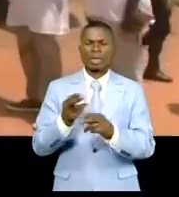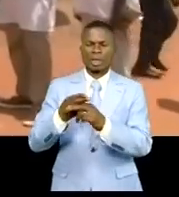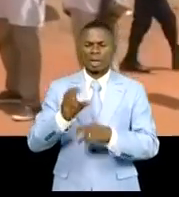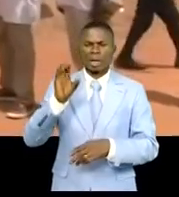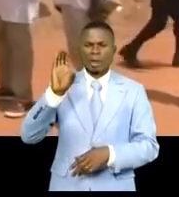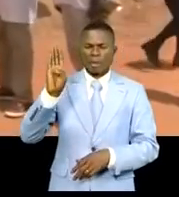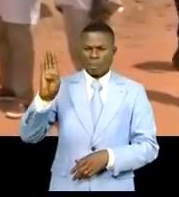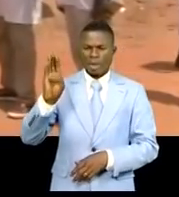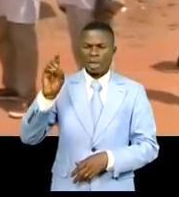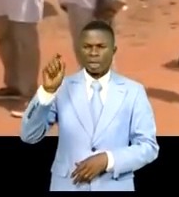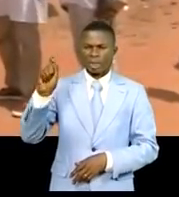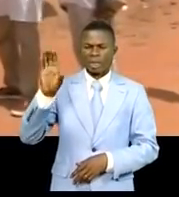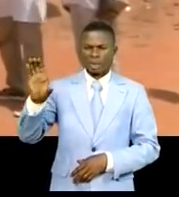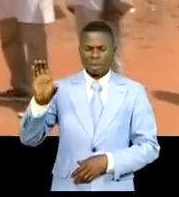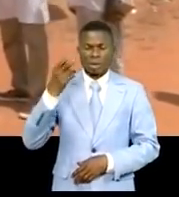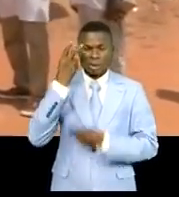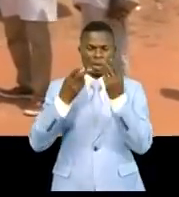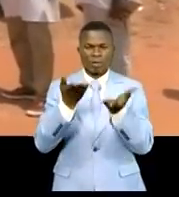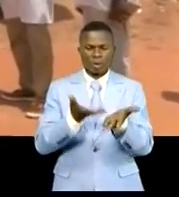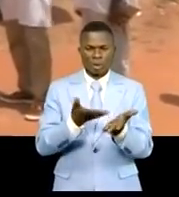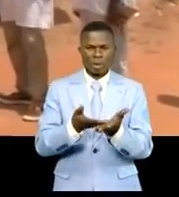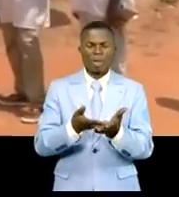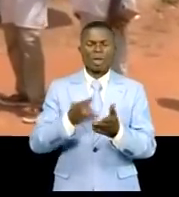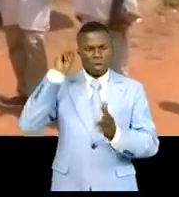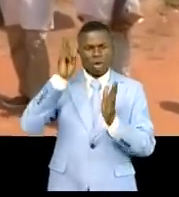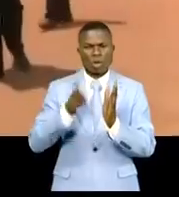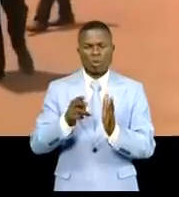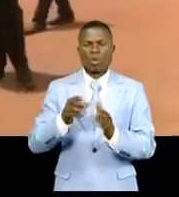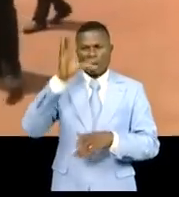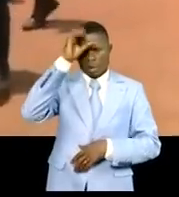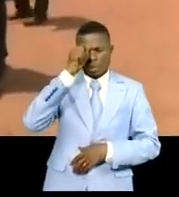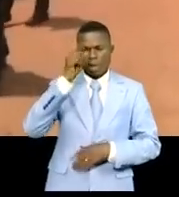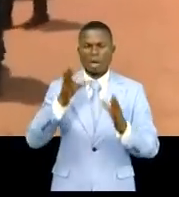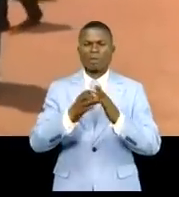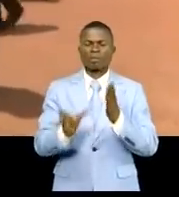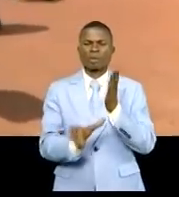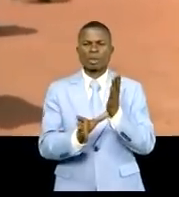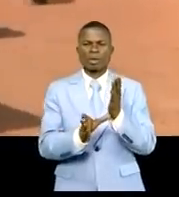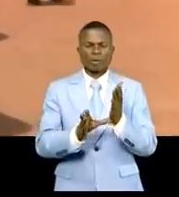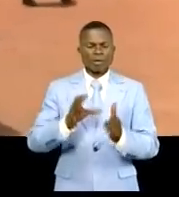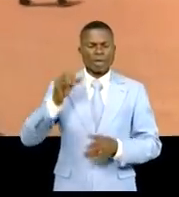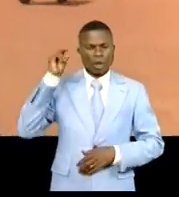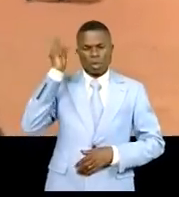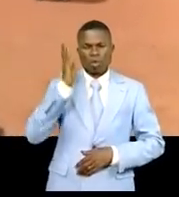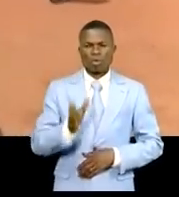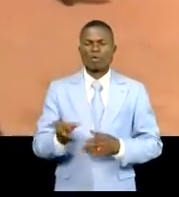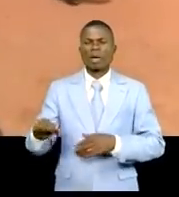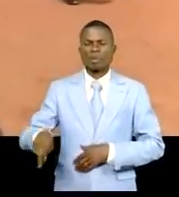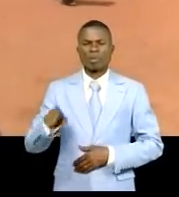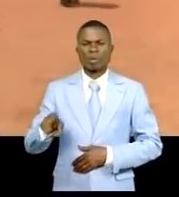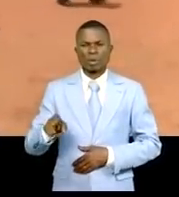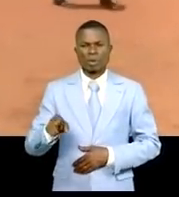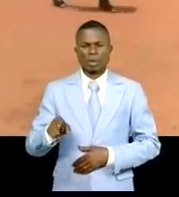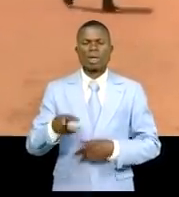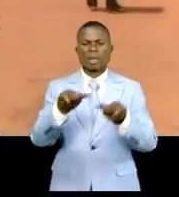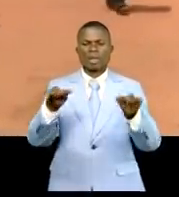ce qui justifie d'ailleurs cette descente sur terrain de l'équipe gouvernementale de Kwilu conduite par le vice-gouverneur de province. Félicien Kiwaïmoadi dans quelques